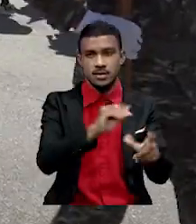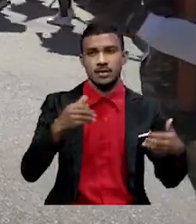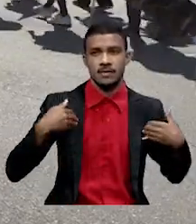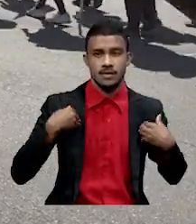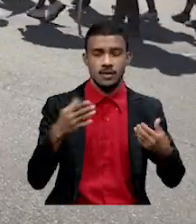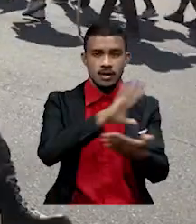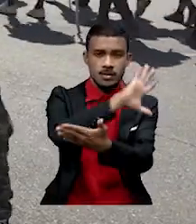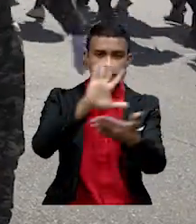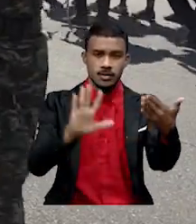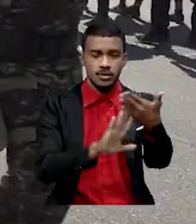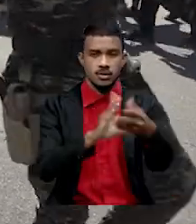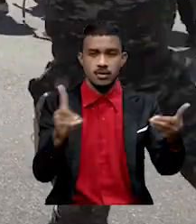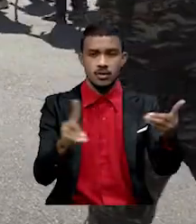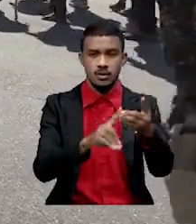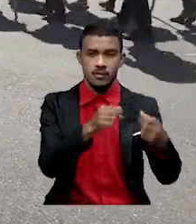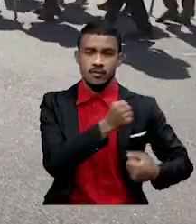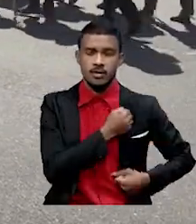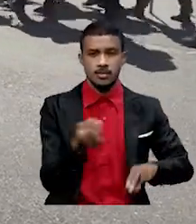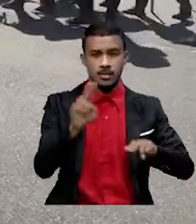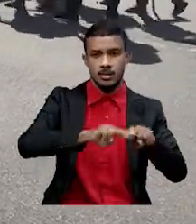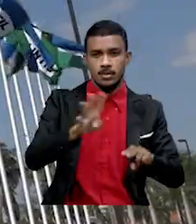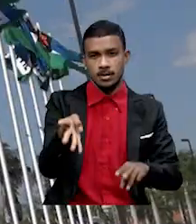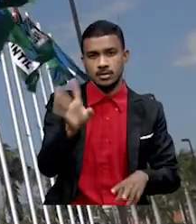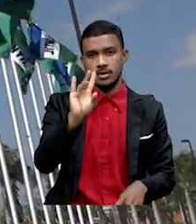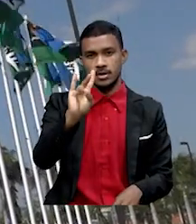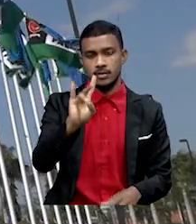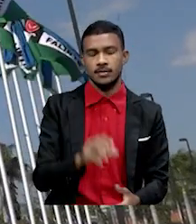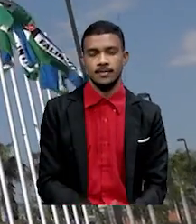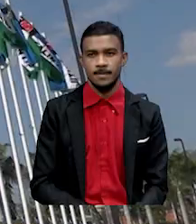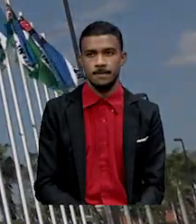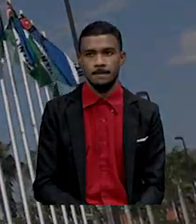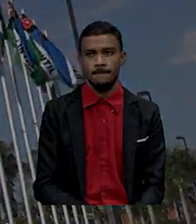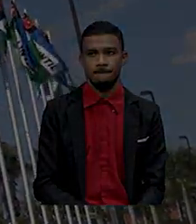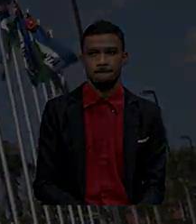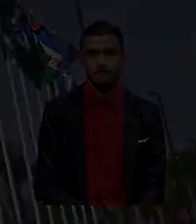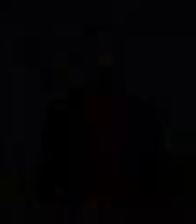to commemorate sanglor falintil badawah Abdul Rashid hitung ekipa kau Bertuah Jerman